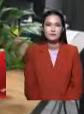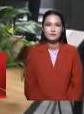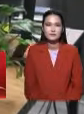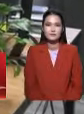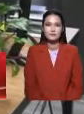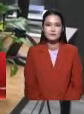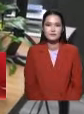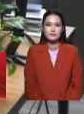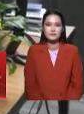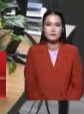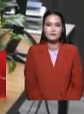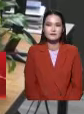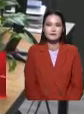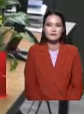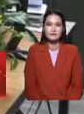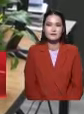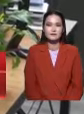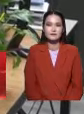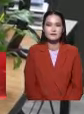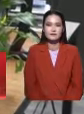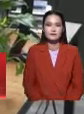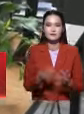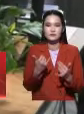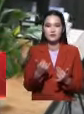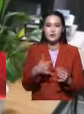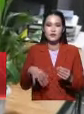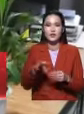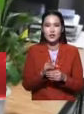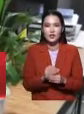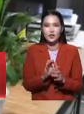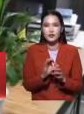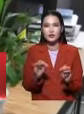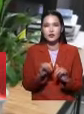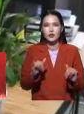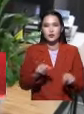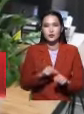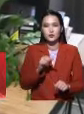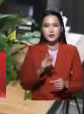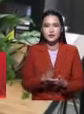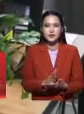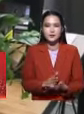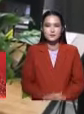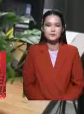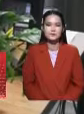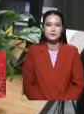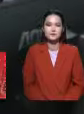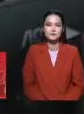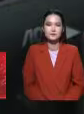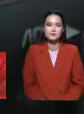Кейкім рахмет. Саған рахмет. Біздің шығарушы редакторлар. Бүгін құшақтасу күні дейсіз.